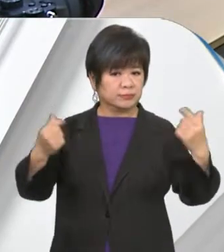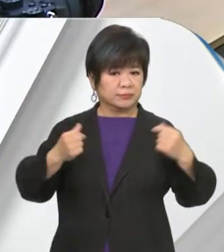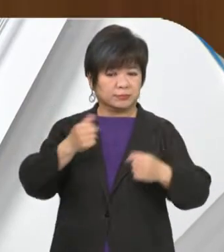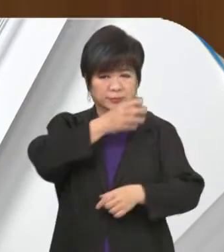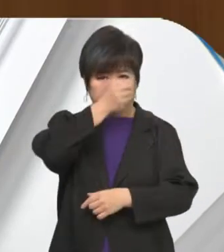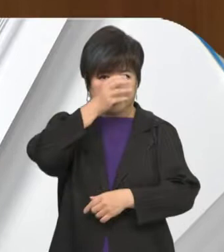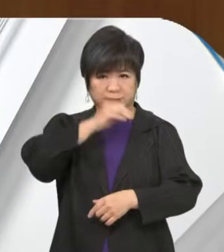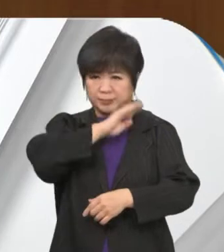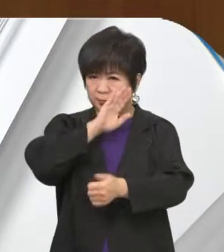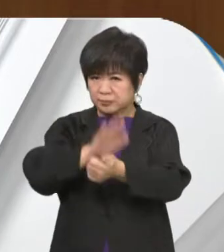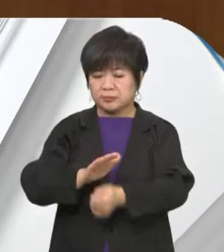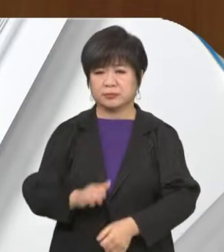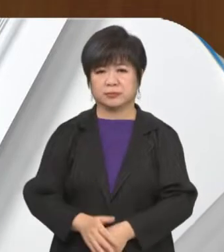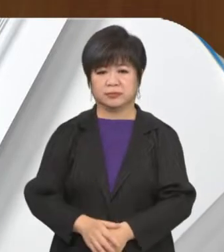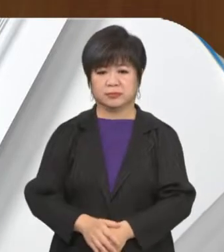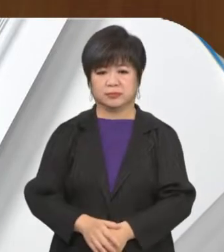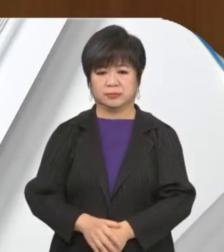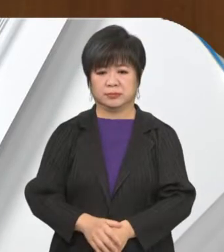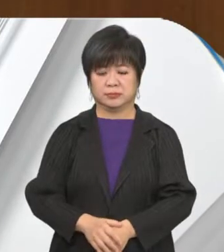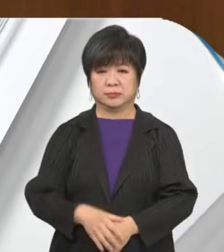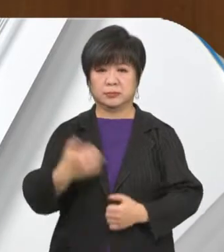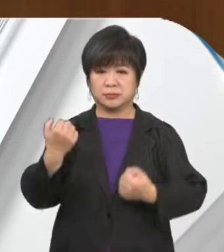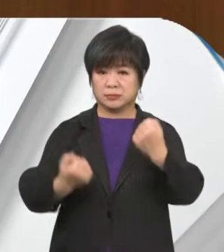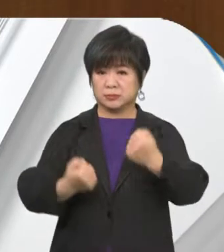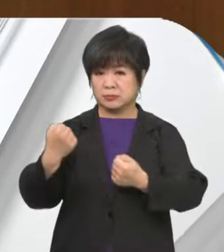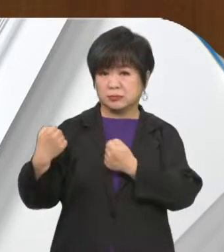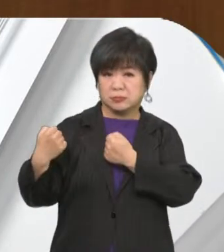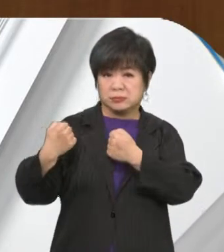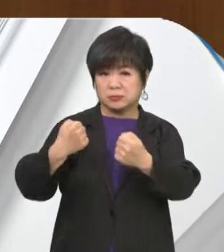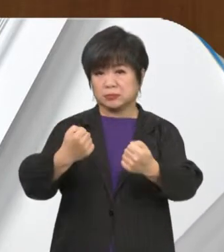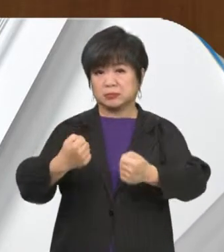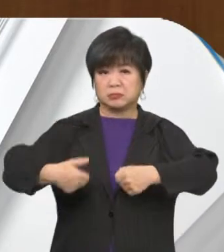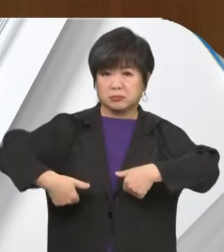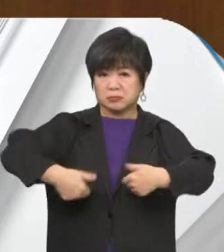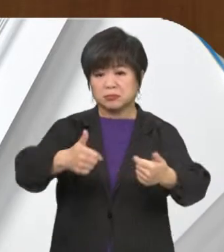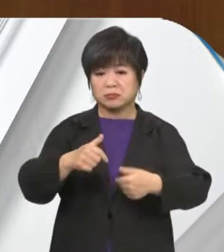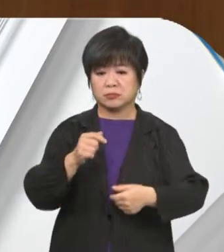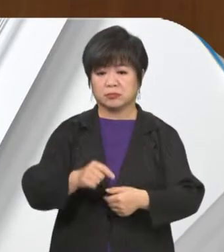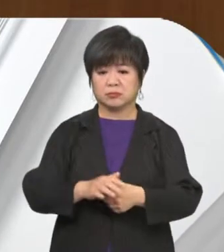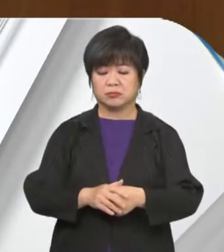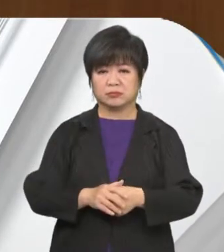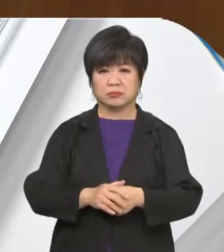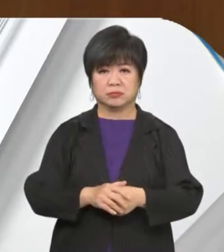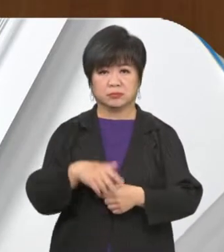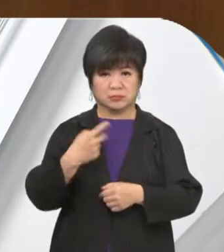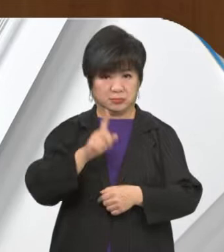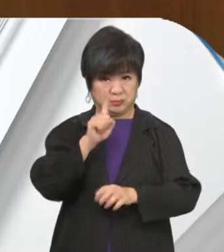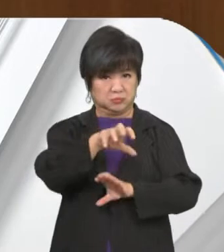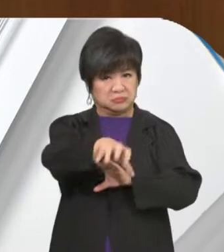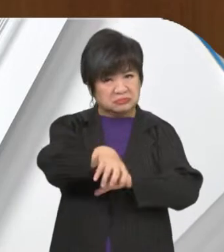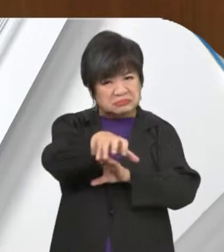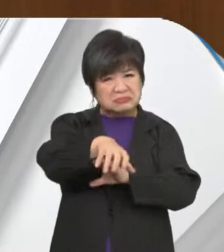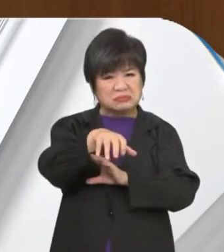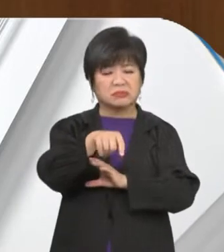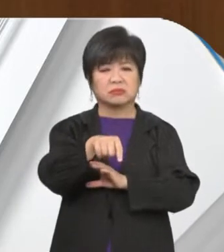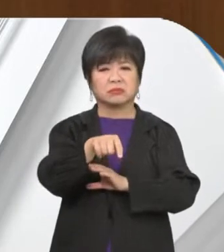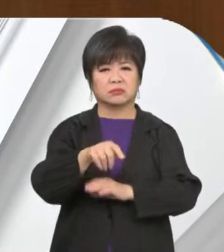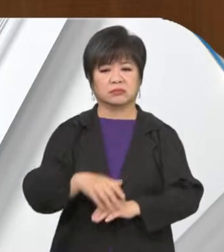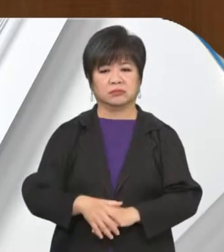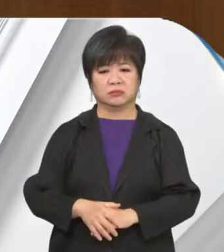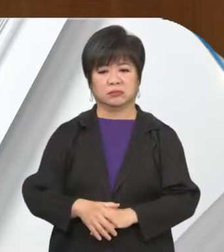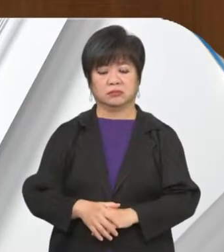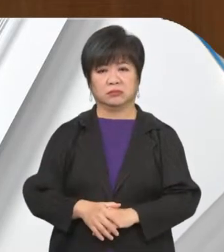罪。 那个行为人他在现场还有几台挖土机哈，他结果他也